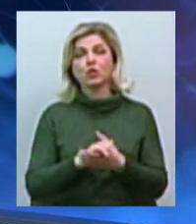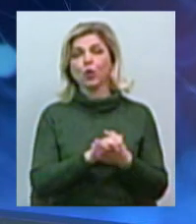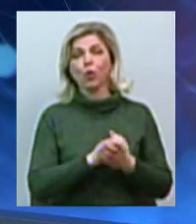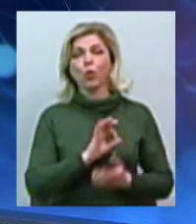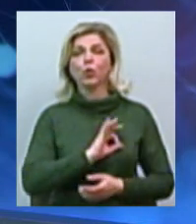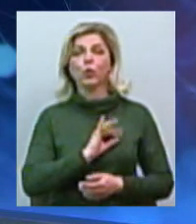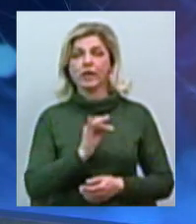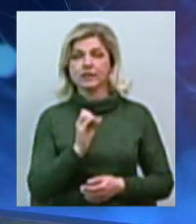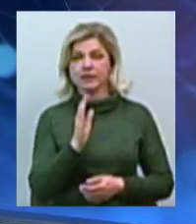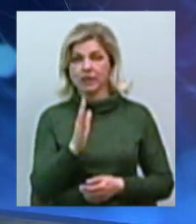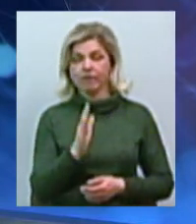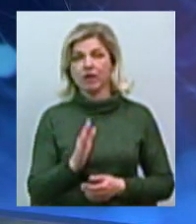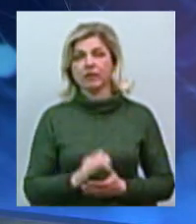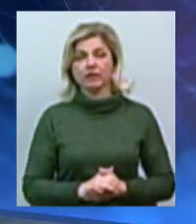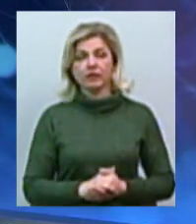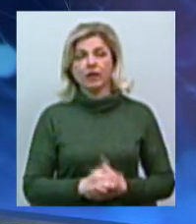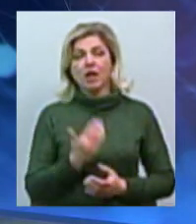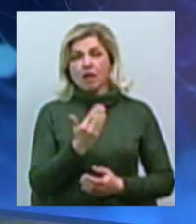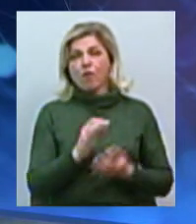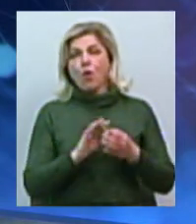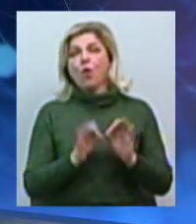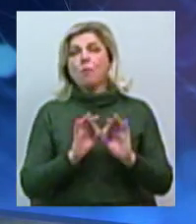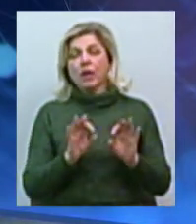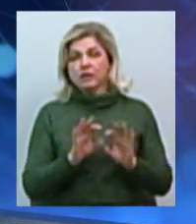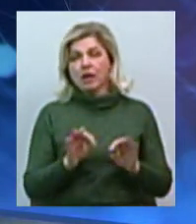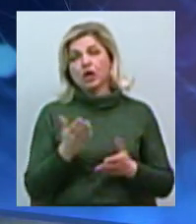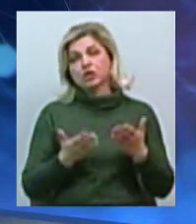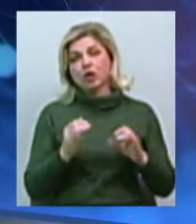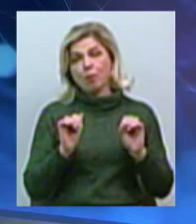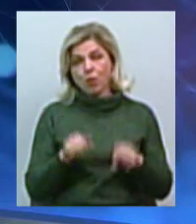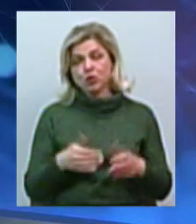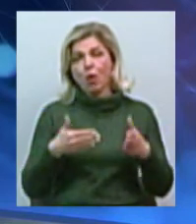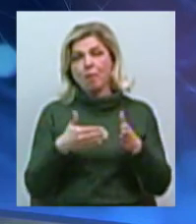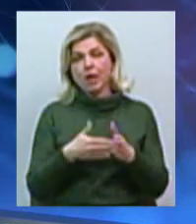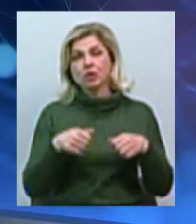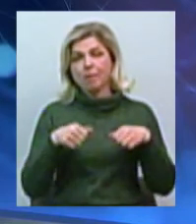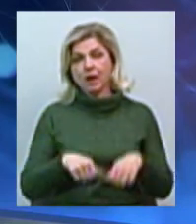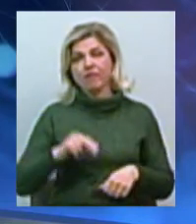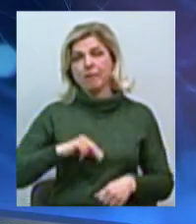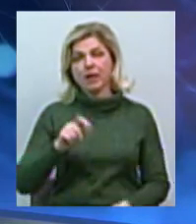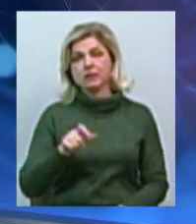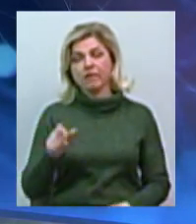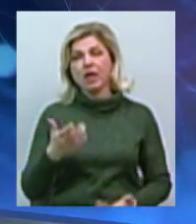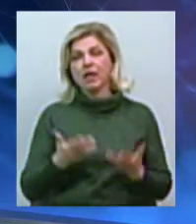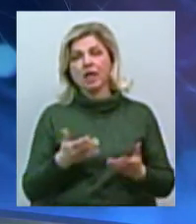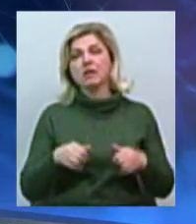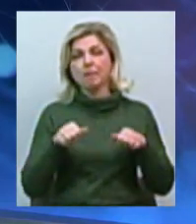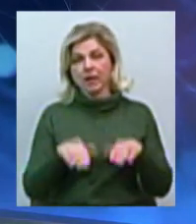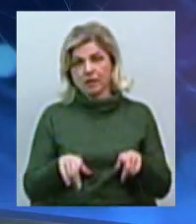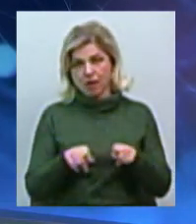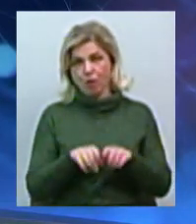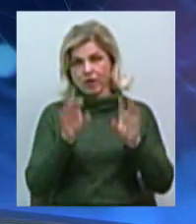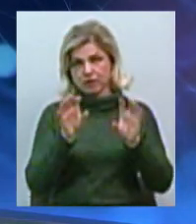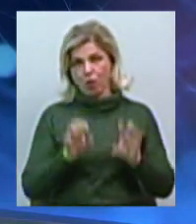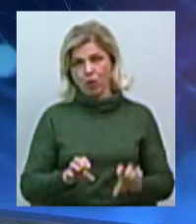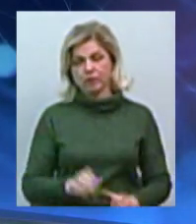Дмитром Слободянюком. Ось його коментар з приводу того, чи можуть бути обмежені права працівників у разі прийняття даного законопроекту про